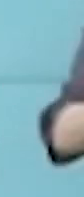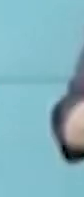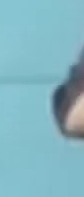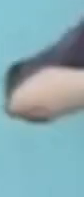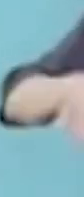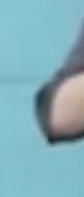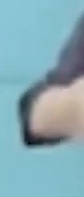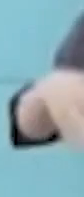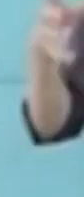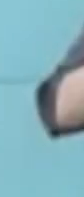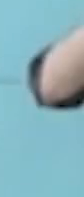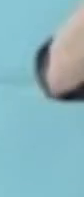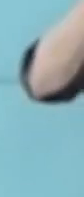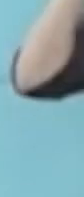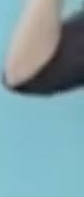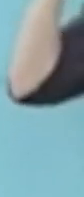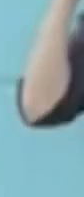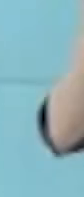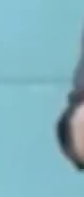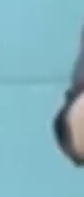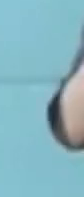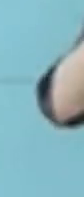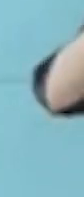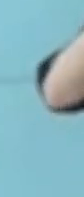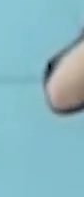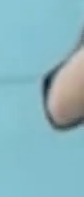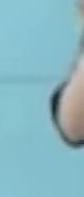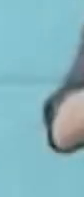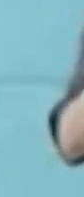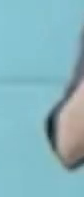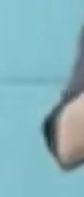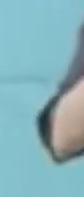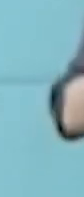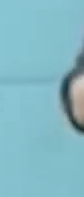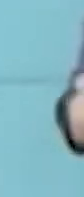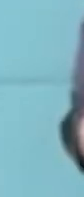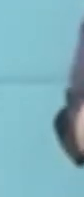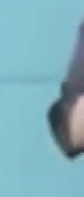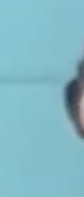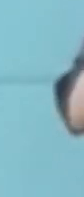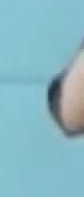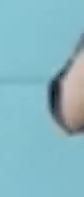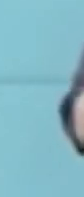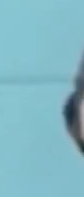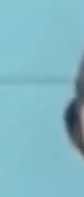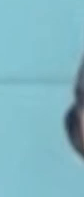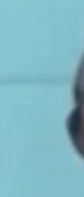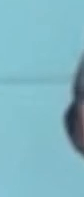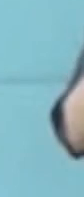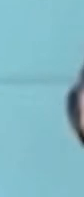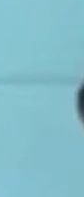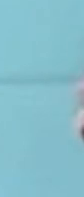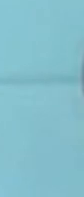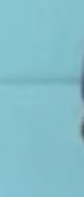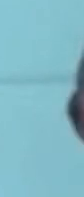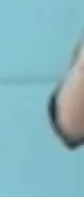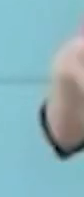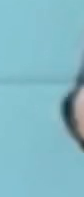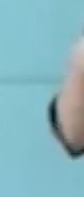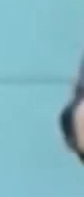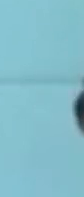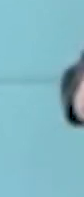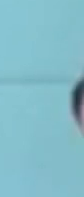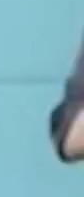麻将聚餐的，这还是要注意哦，不是不出门而已，是。不群聚哦，这一点，只要大家能够稍微控制一下，你知道